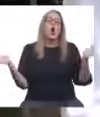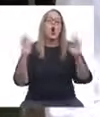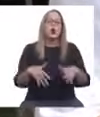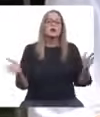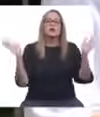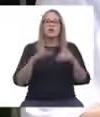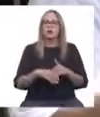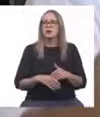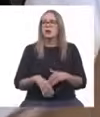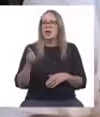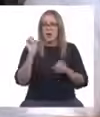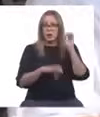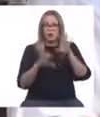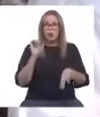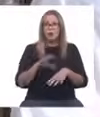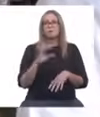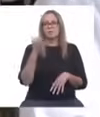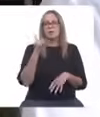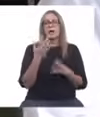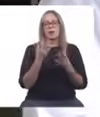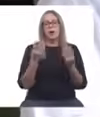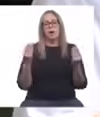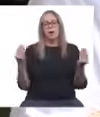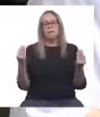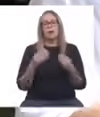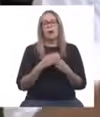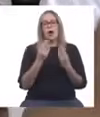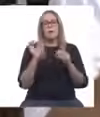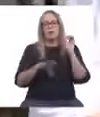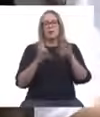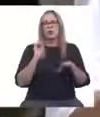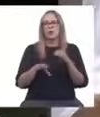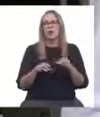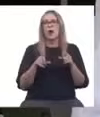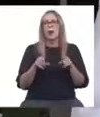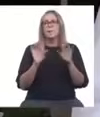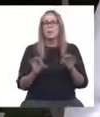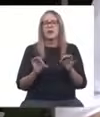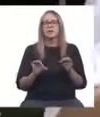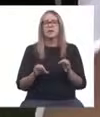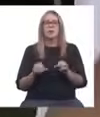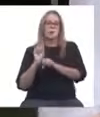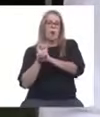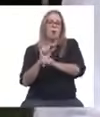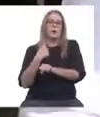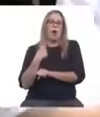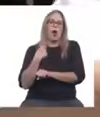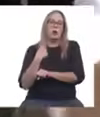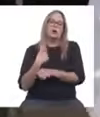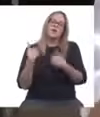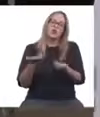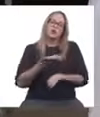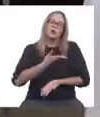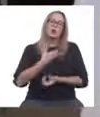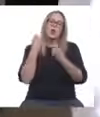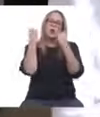אבל... הם התורמים לכל הדבר? זה הרבה, הרבה, הרבה, הרבה, הרבה תורמים, כן. הם בעצם עומדים מאחורינו ונותנים לנו את הכוחות